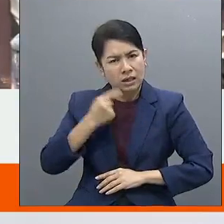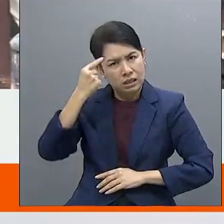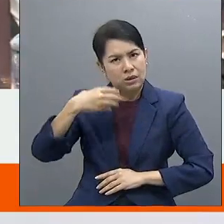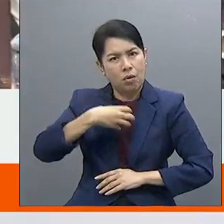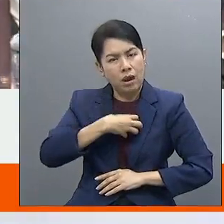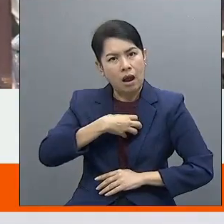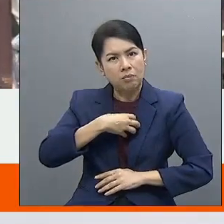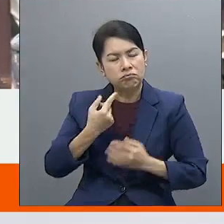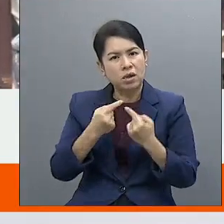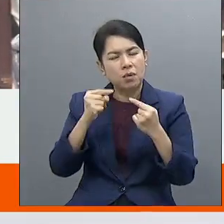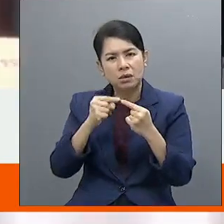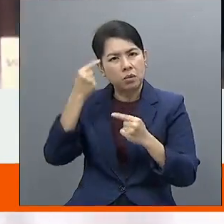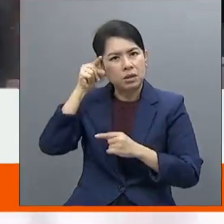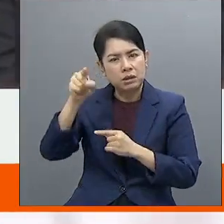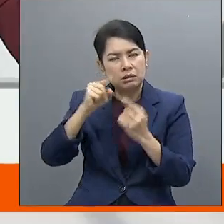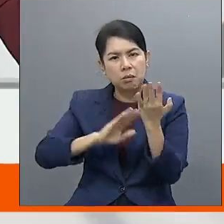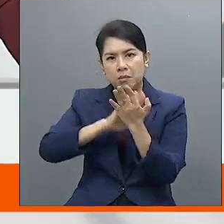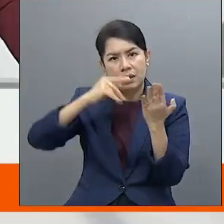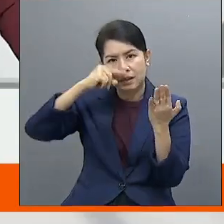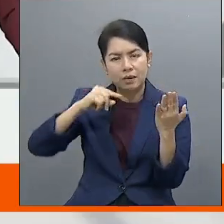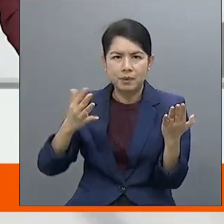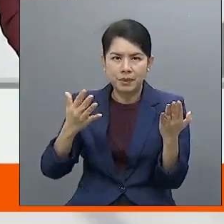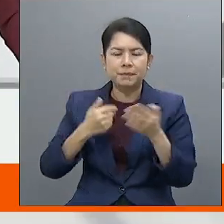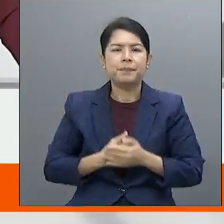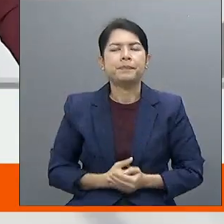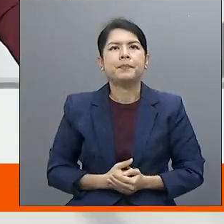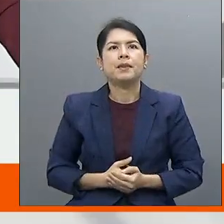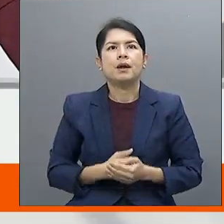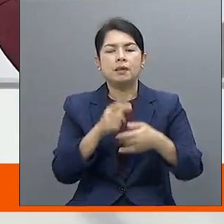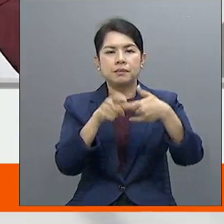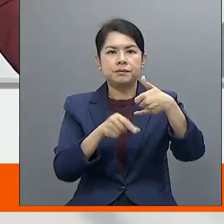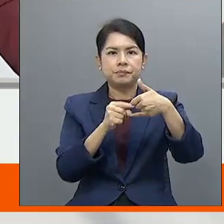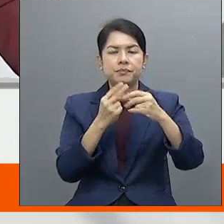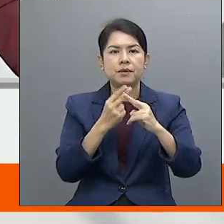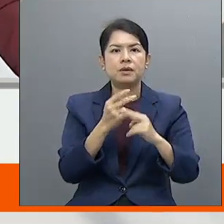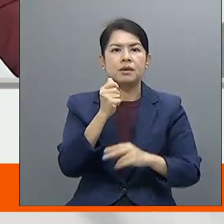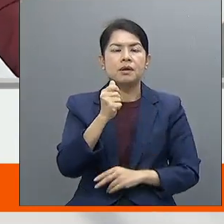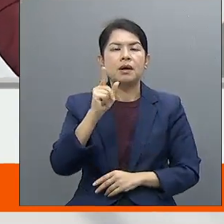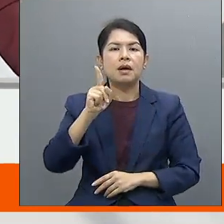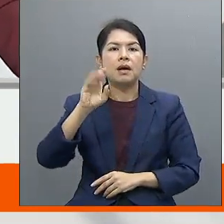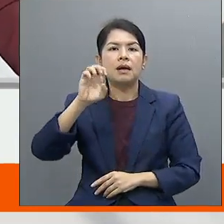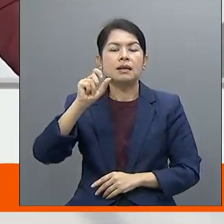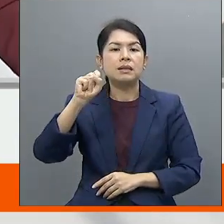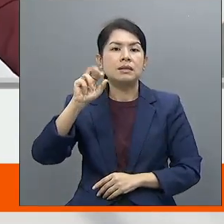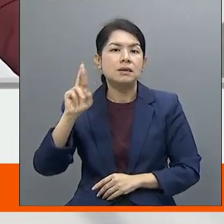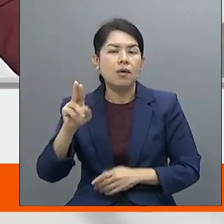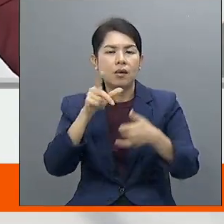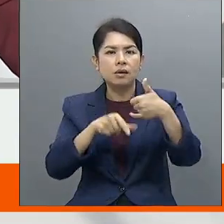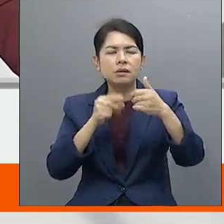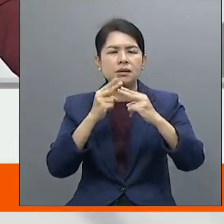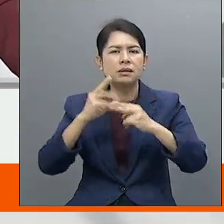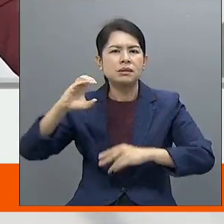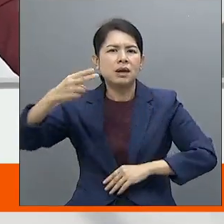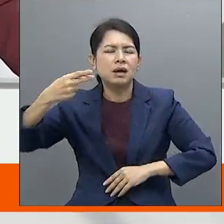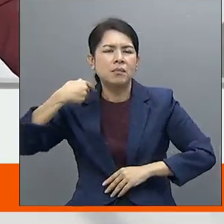เป็นหลัก ค่ะอาจารย์คะก่อนหน้านี้เนี่ยพอคุณอดิศรออกมาคุณเฉลิมออกมาเนี่ยก็ทำให้มีการตั้งคำถามว่าการ